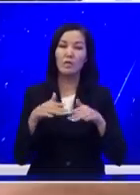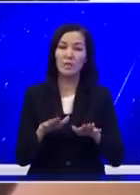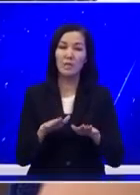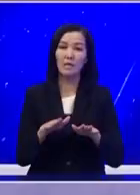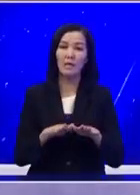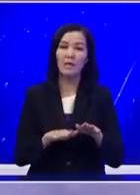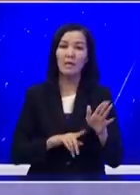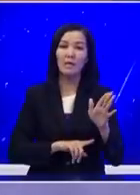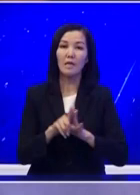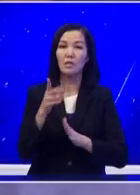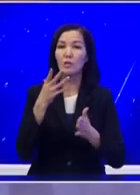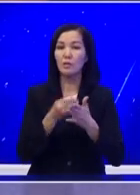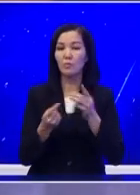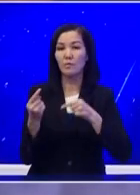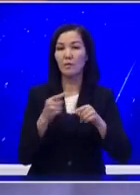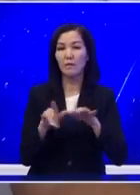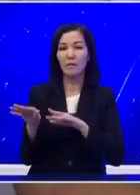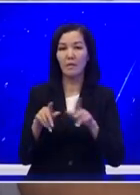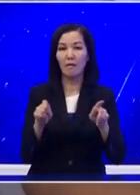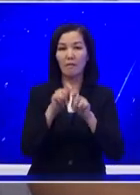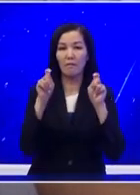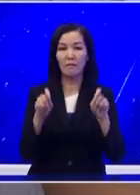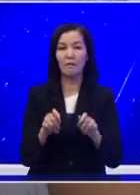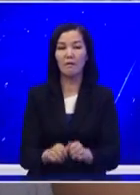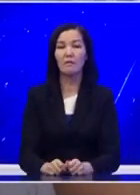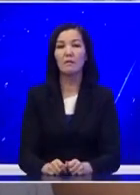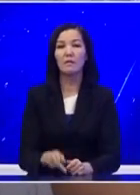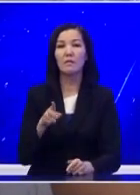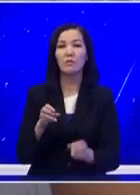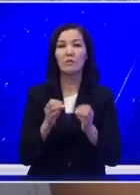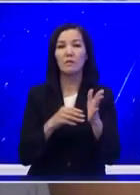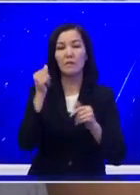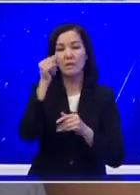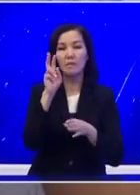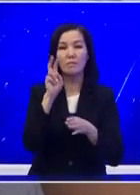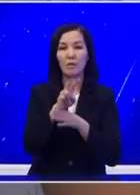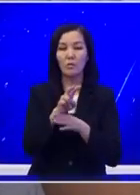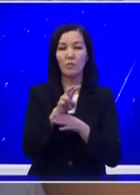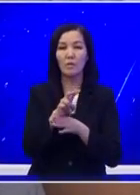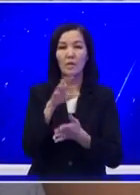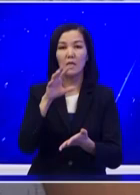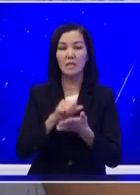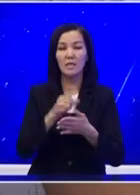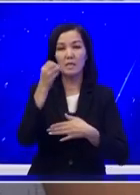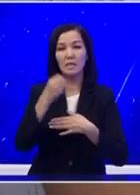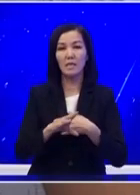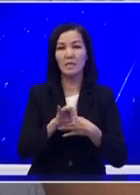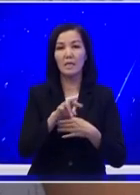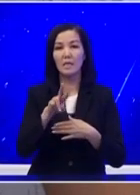шитью стала и собственным делом. В 2019 году я обратилась в центр занятости Илийского